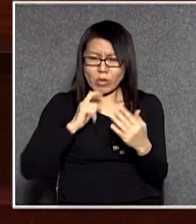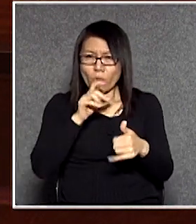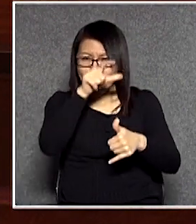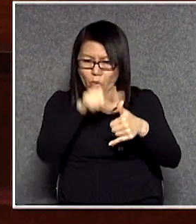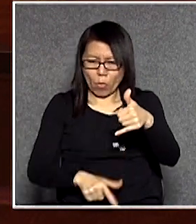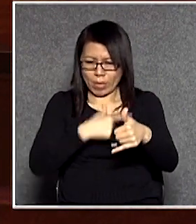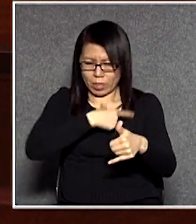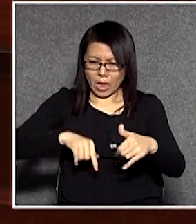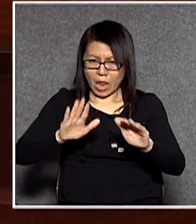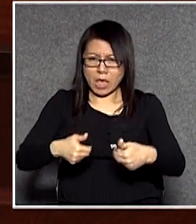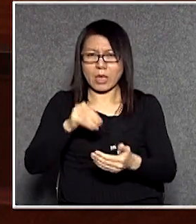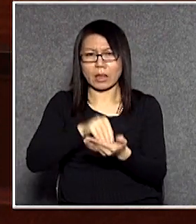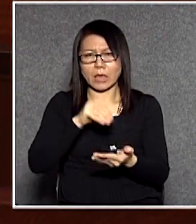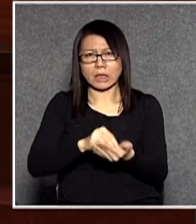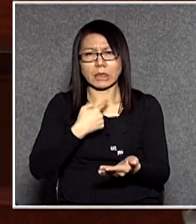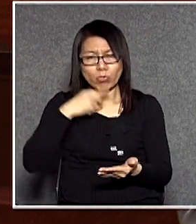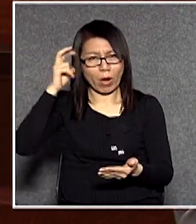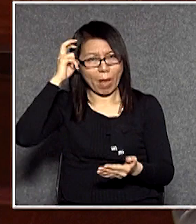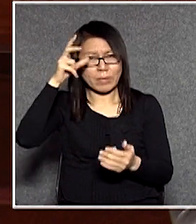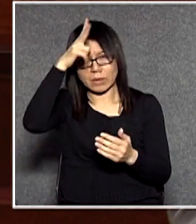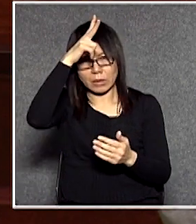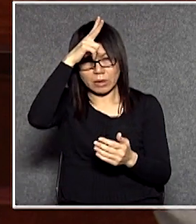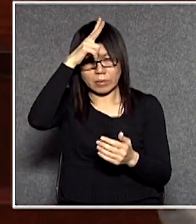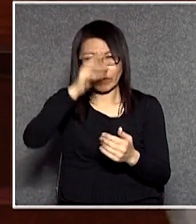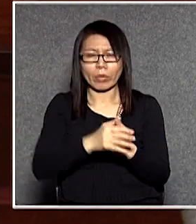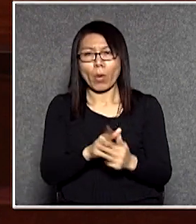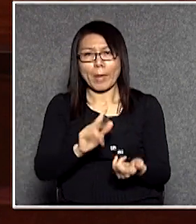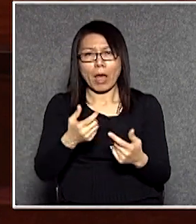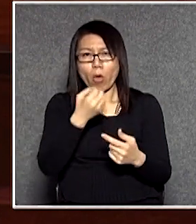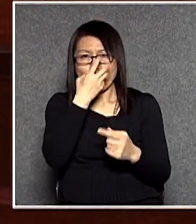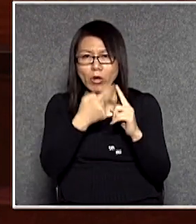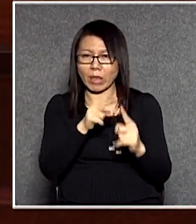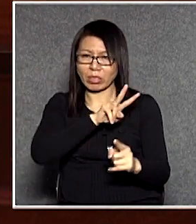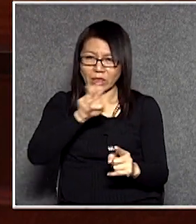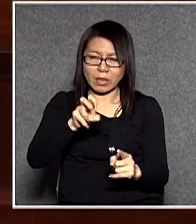規定要考慮到這個政治因素和公眾的觀感。